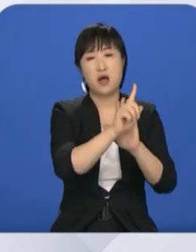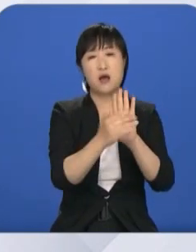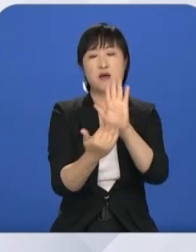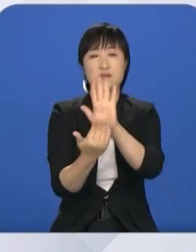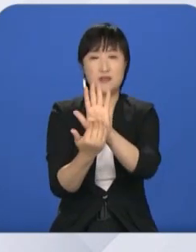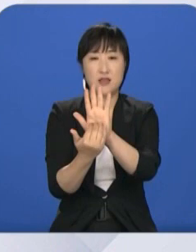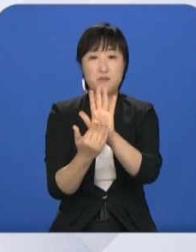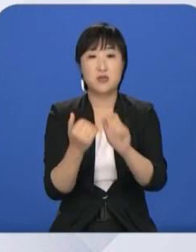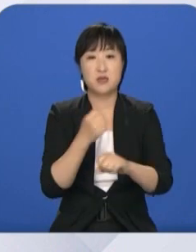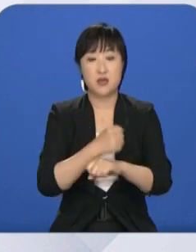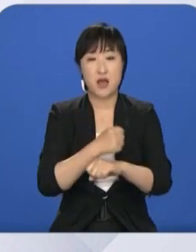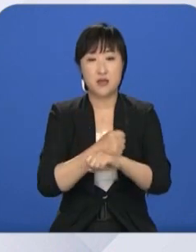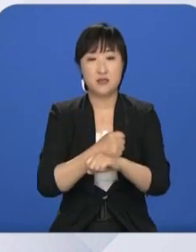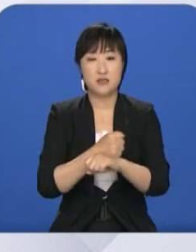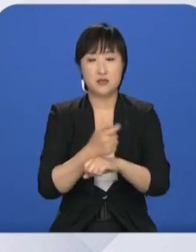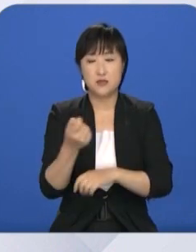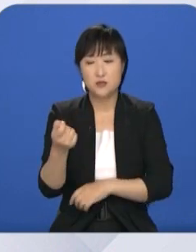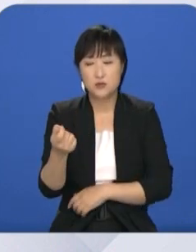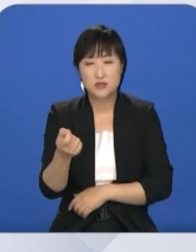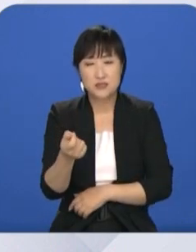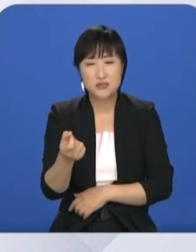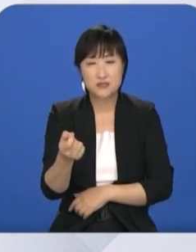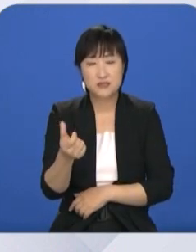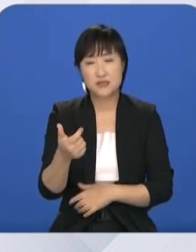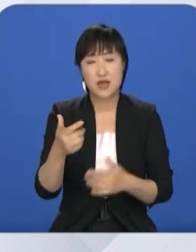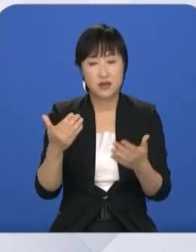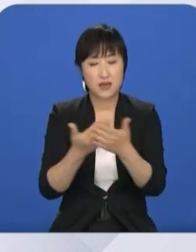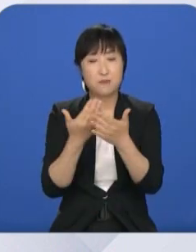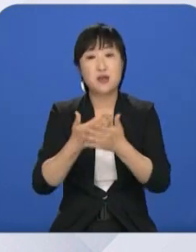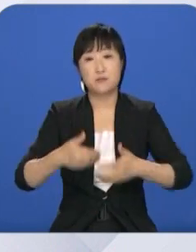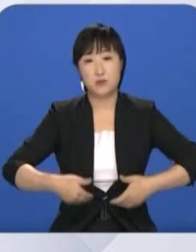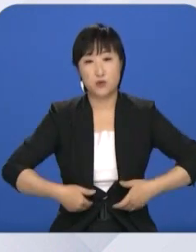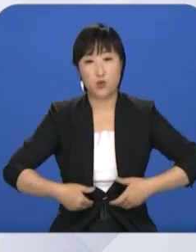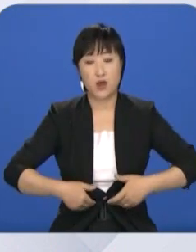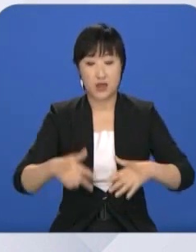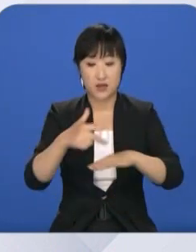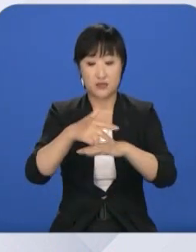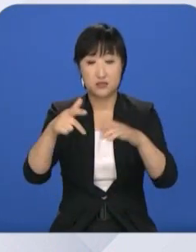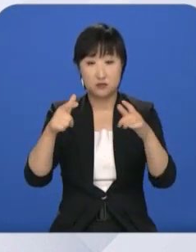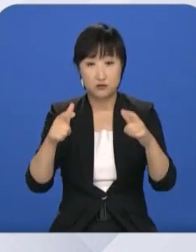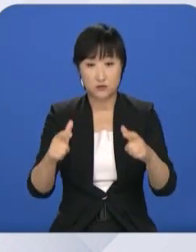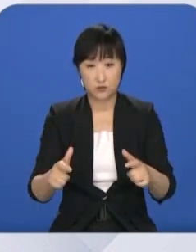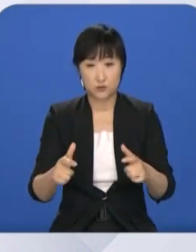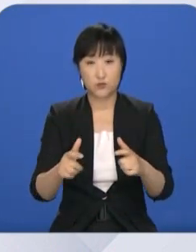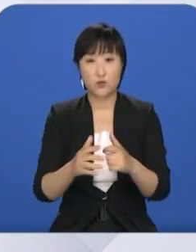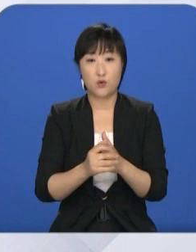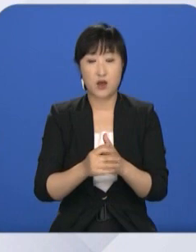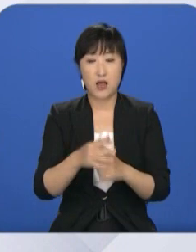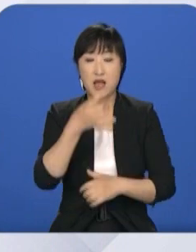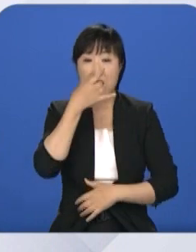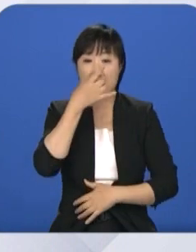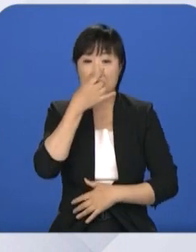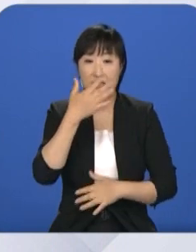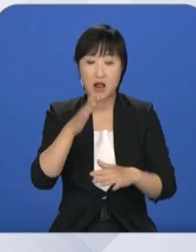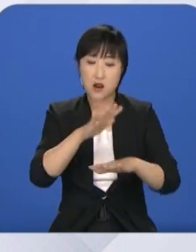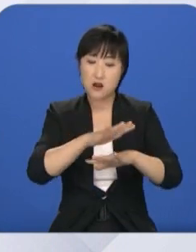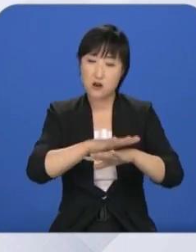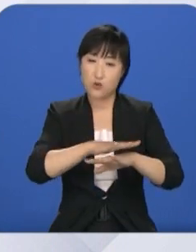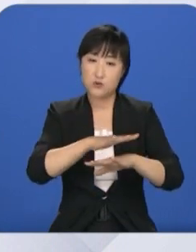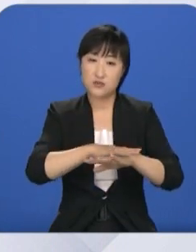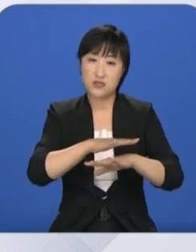고기온에 대비한 종자 개발이 상당히 필요합니다. 그래서 진도가 이 벼농사 같은